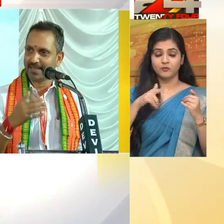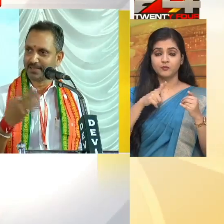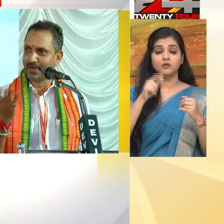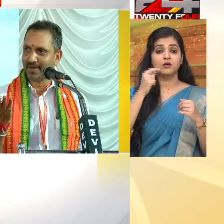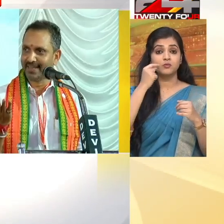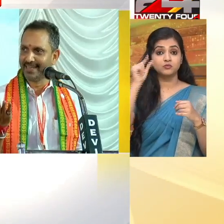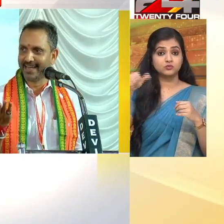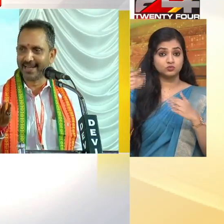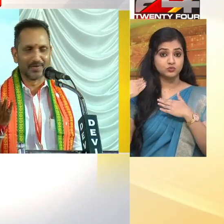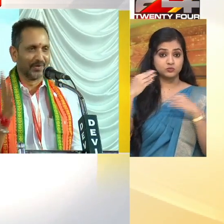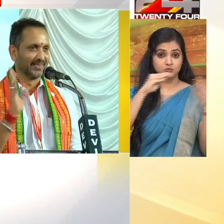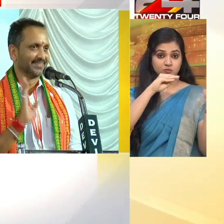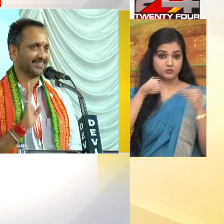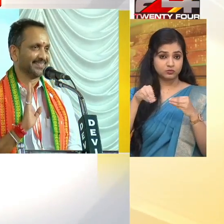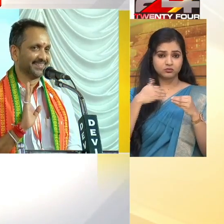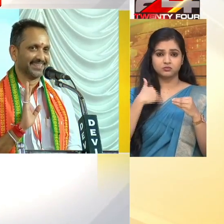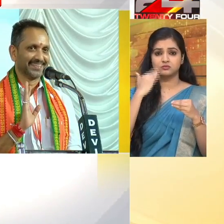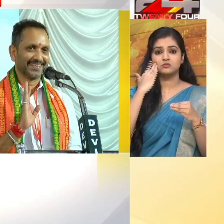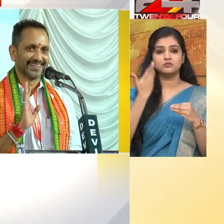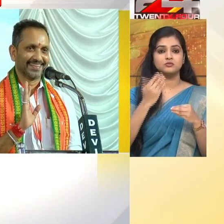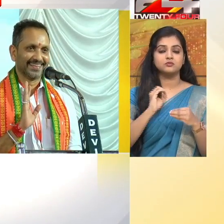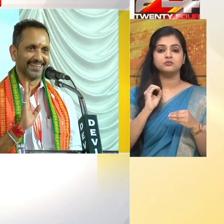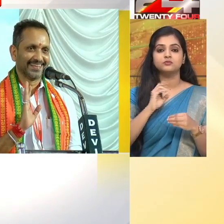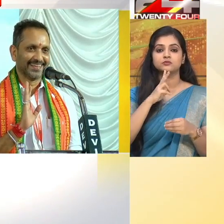അദ്ദേഹം തിരിച്ചുകൊണ്ടുവരുന്നതെന്ന് എനിക്കറിഞ്ഞുകൂടെ.